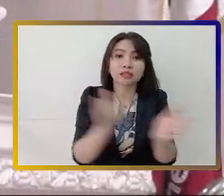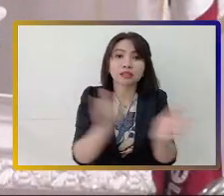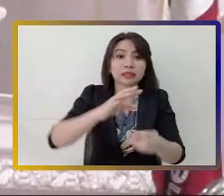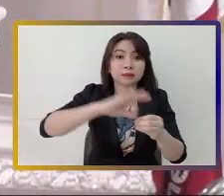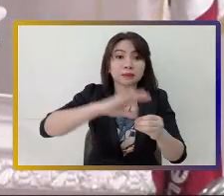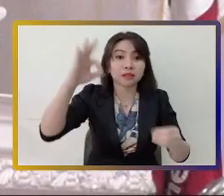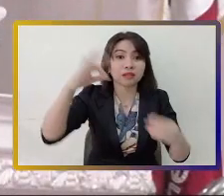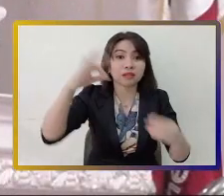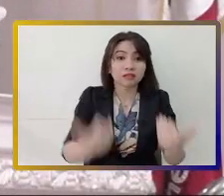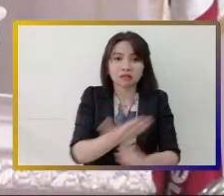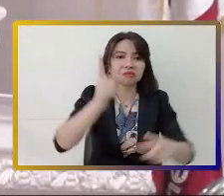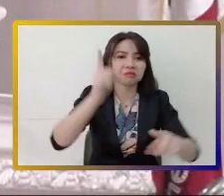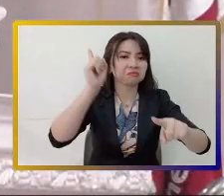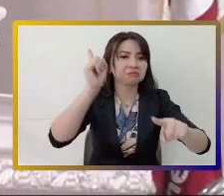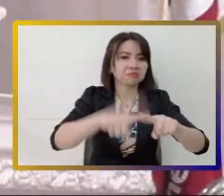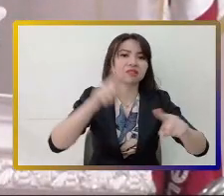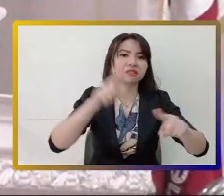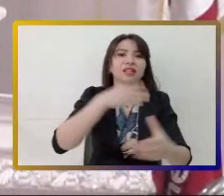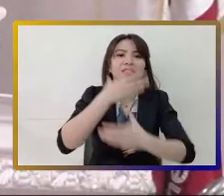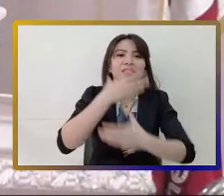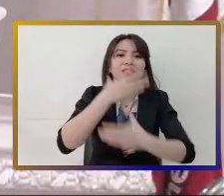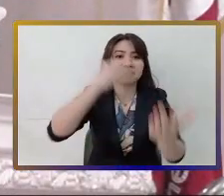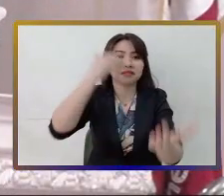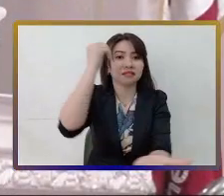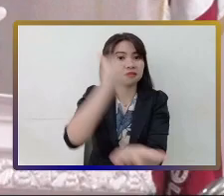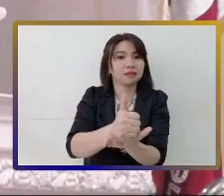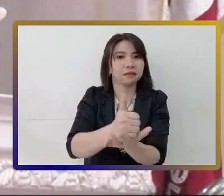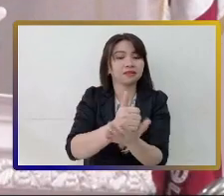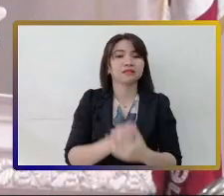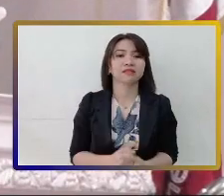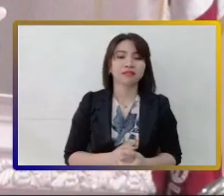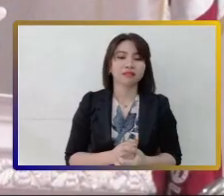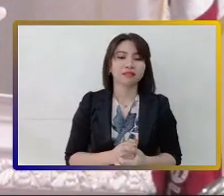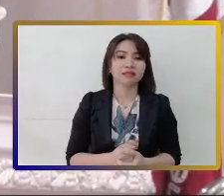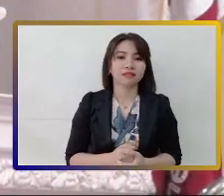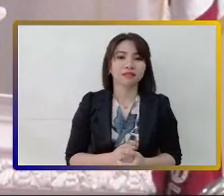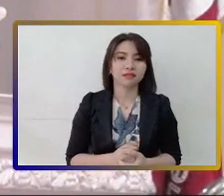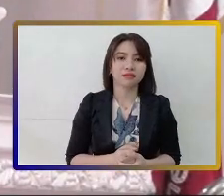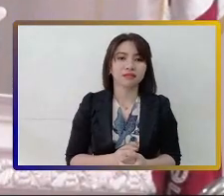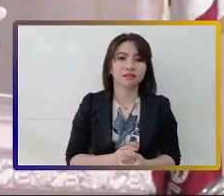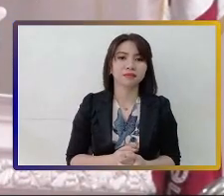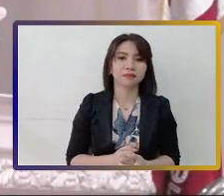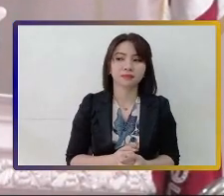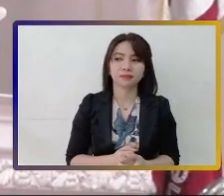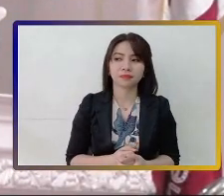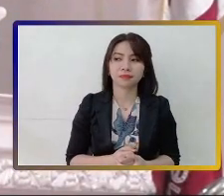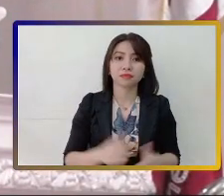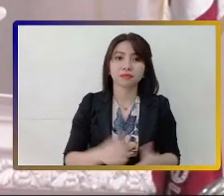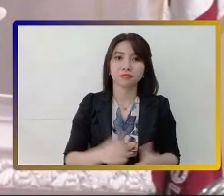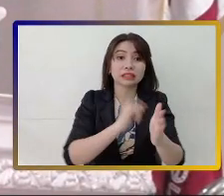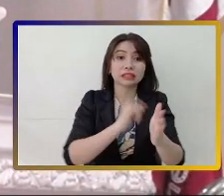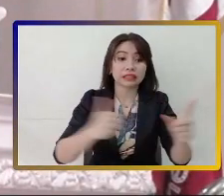shout. Now, let me tell you something here. That is the attack of Satan.